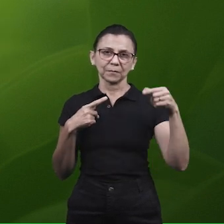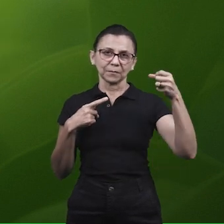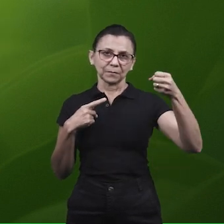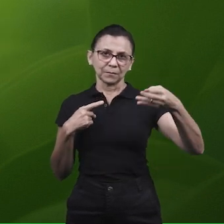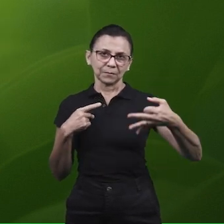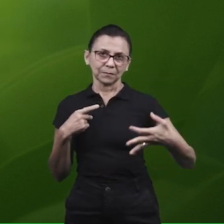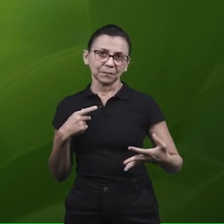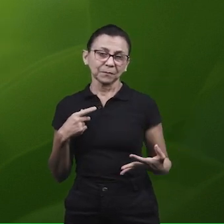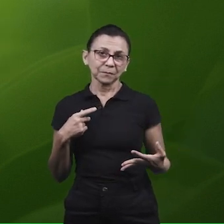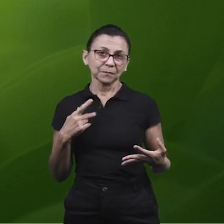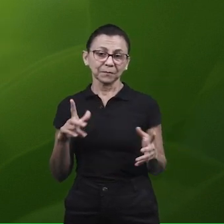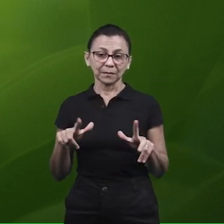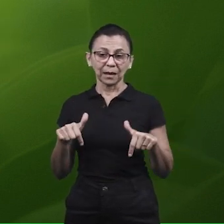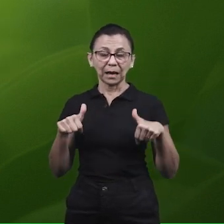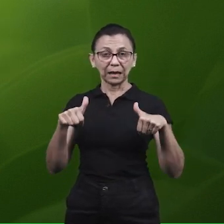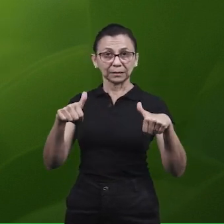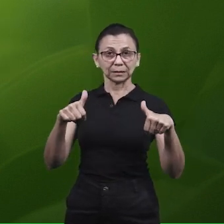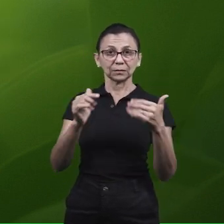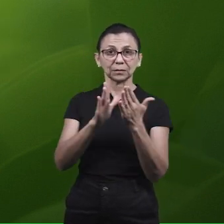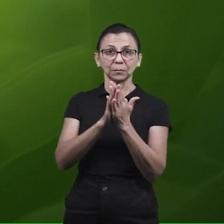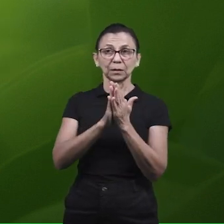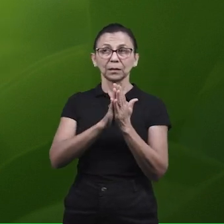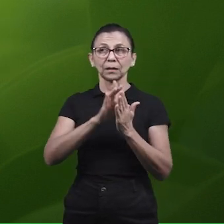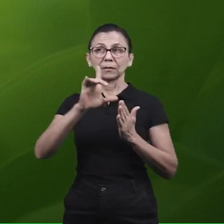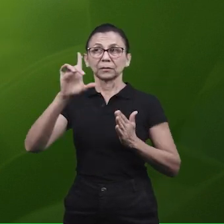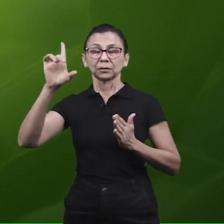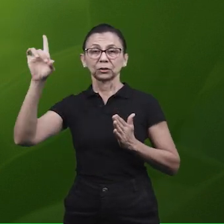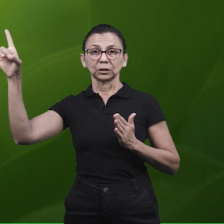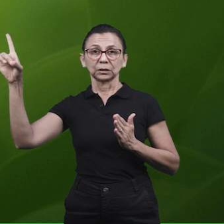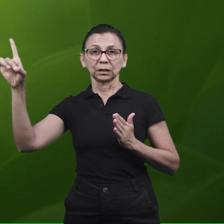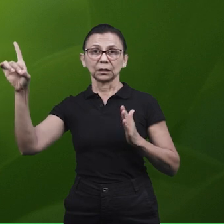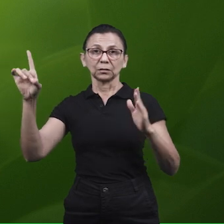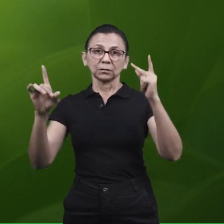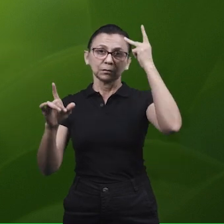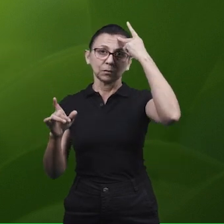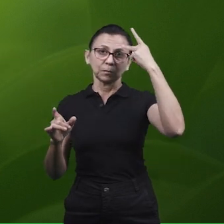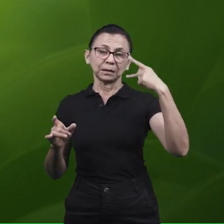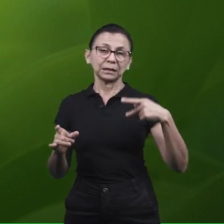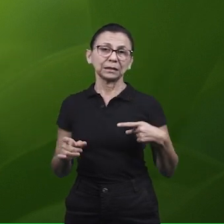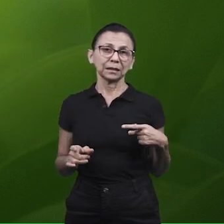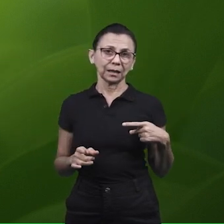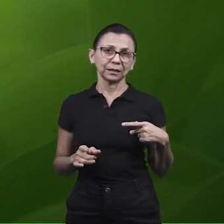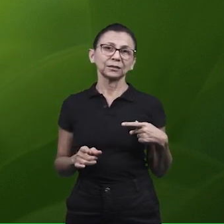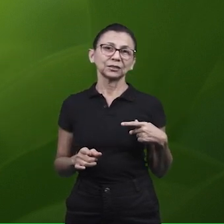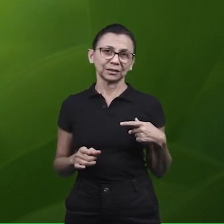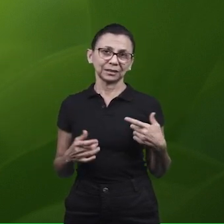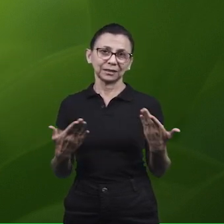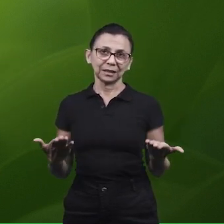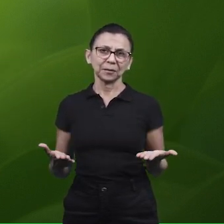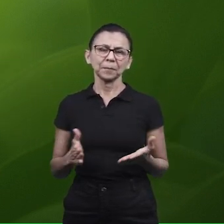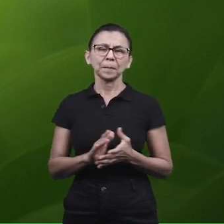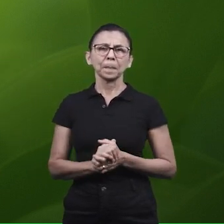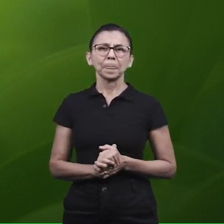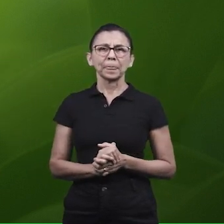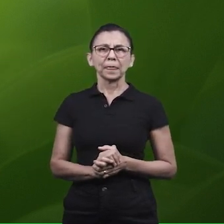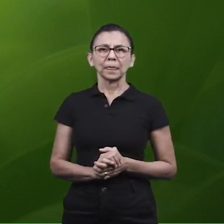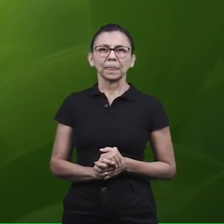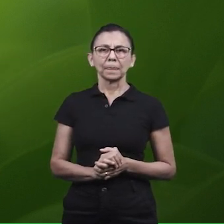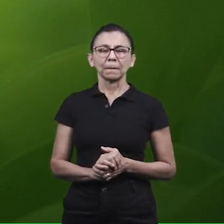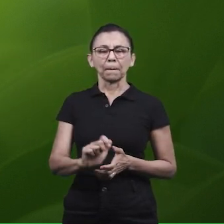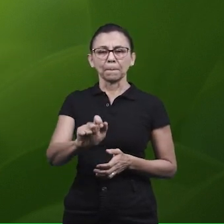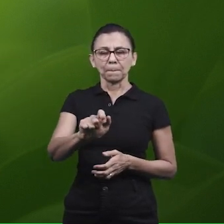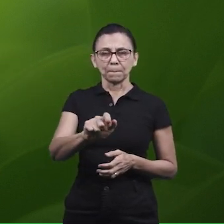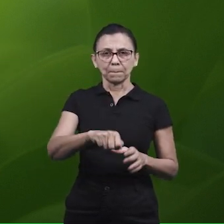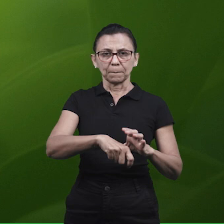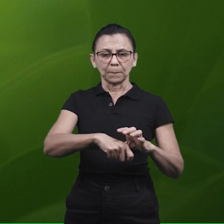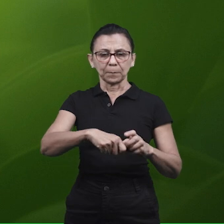Il y a une application intéressante sur cela, n'est-ce pas? Les pasteurs ont commenté sur l'action de la parole de